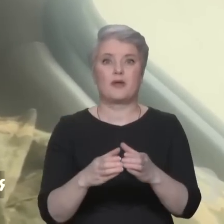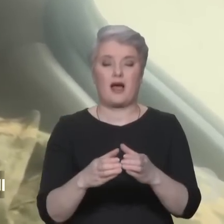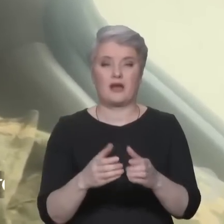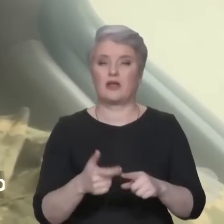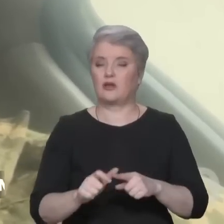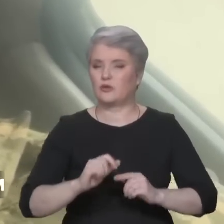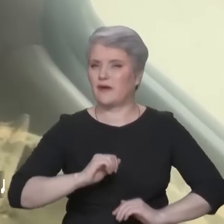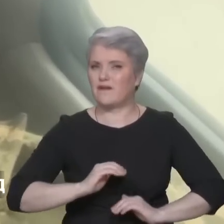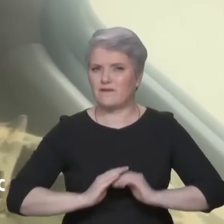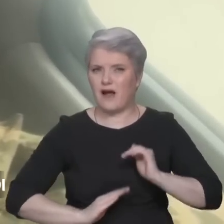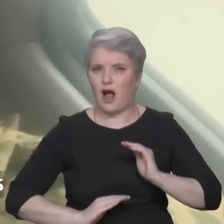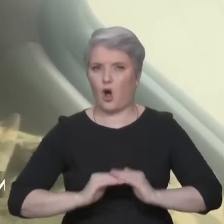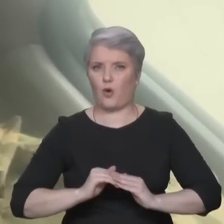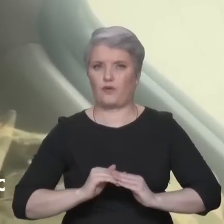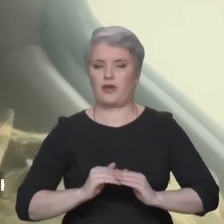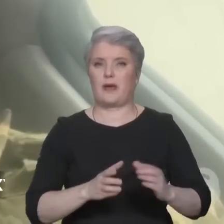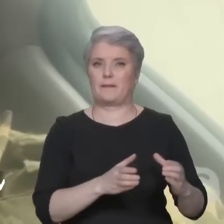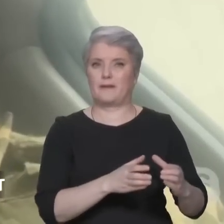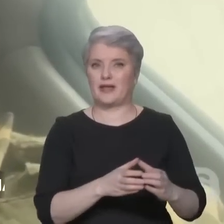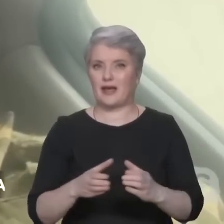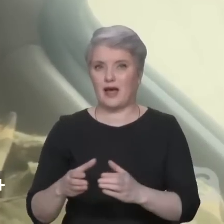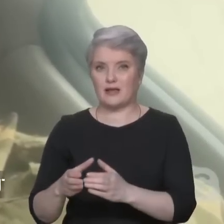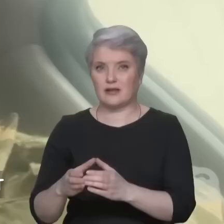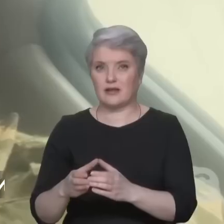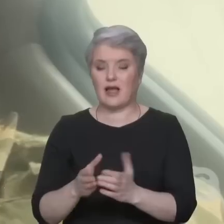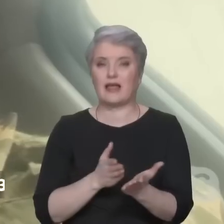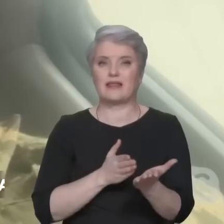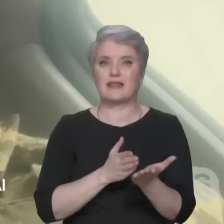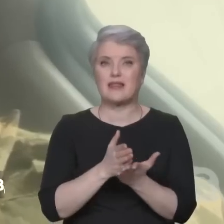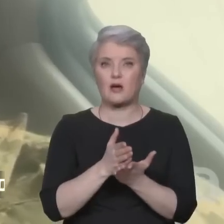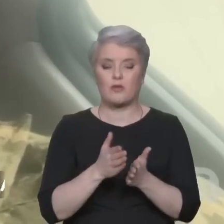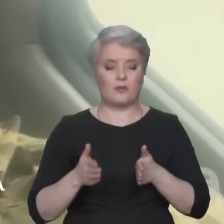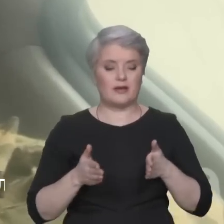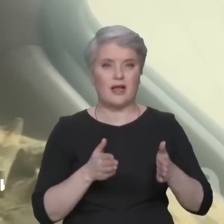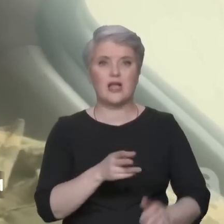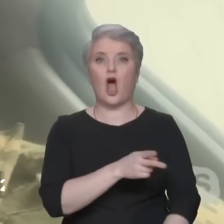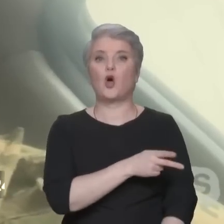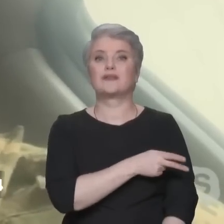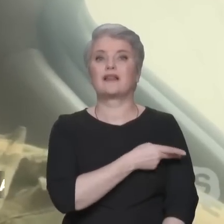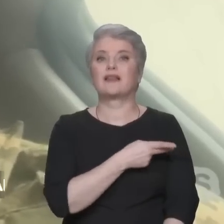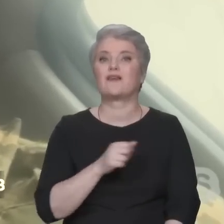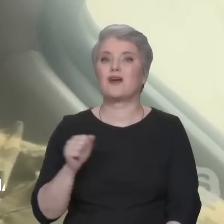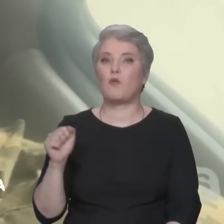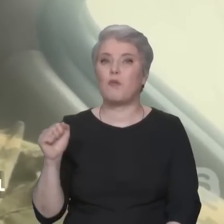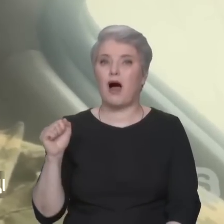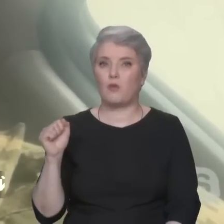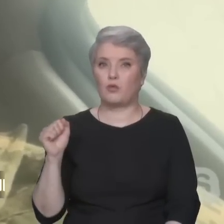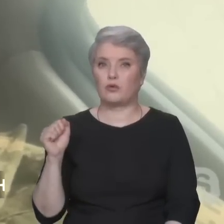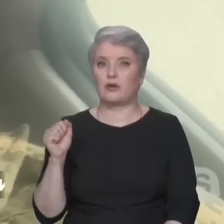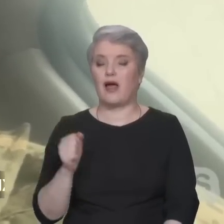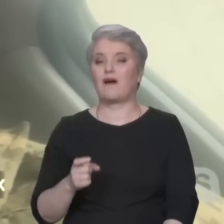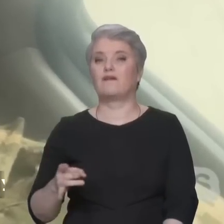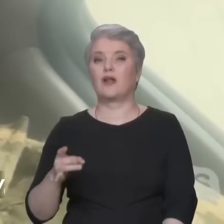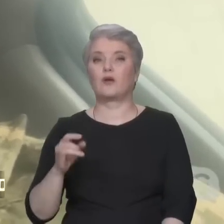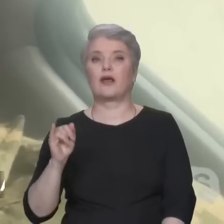такі фахові ідеї бригади, напрям траси Костянтинівка-Бахмут в районі Іванівського, в